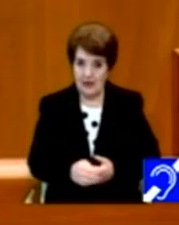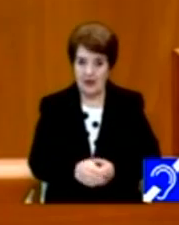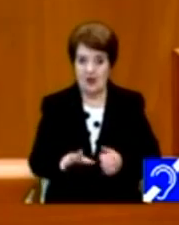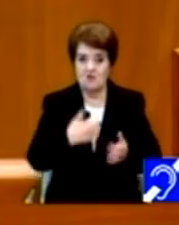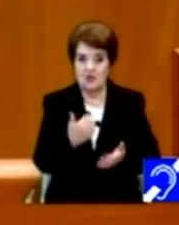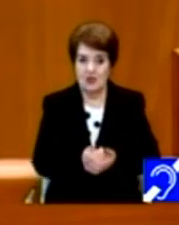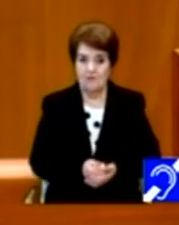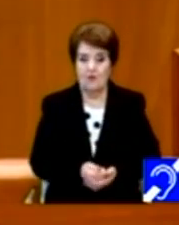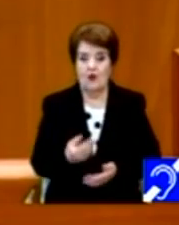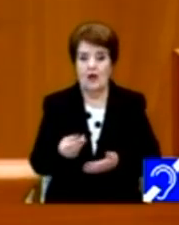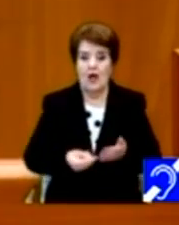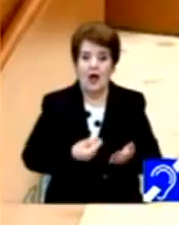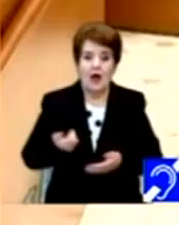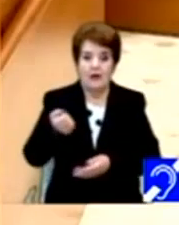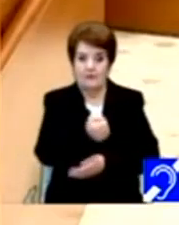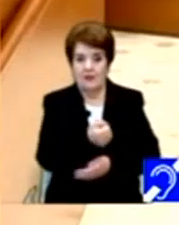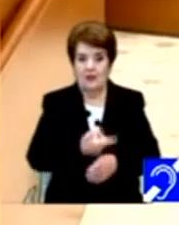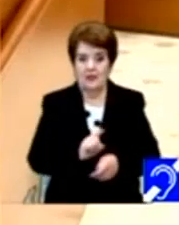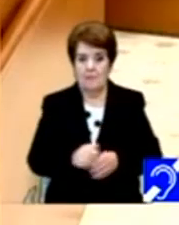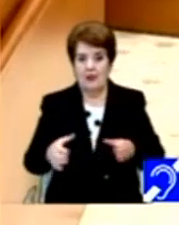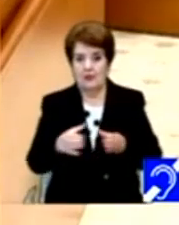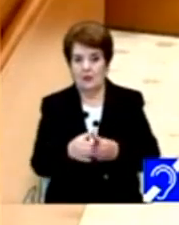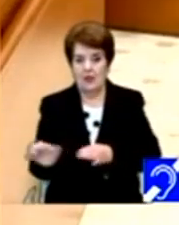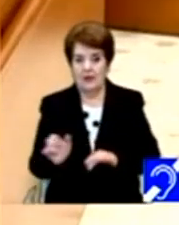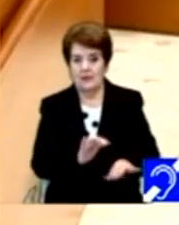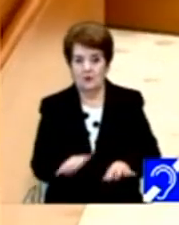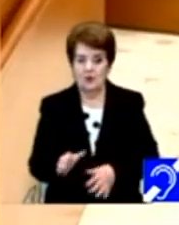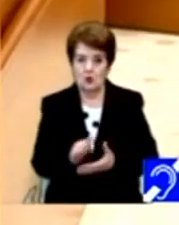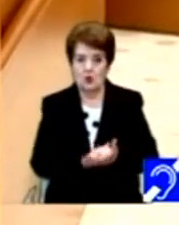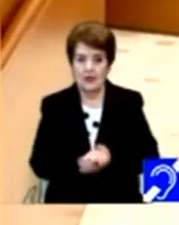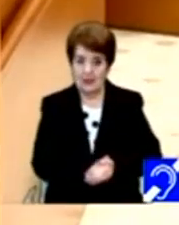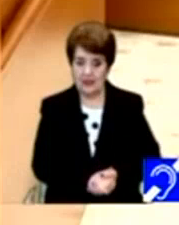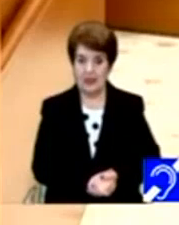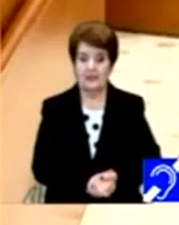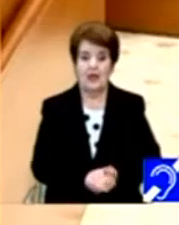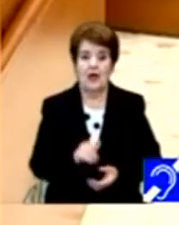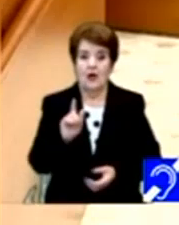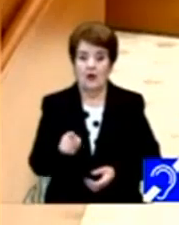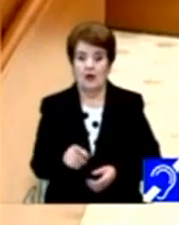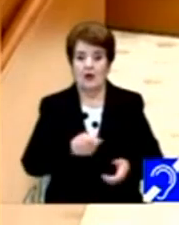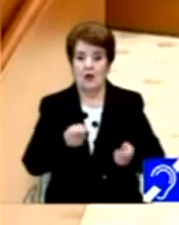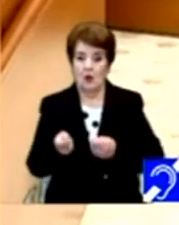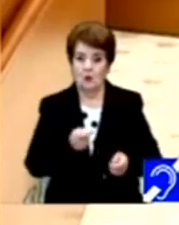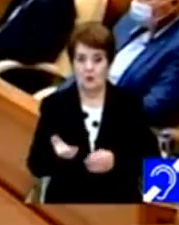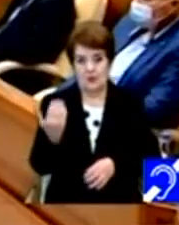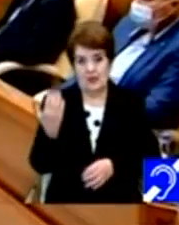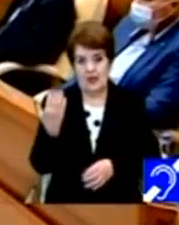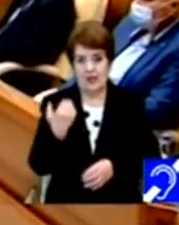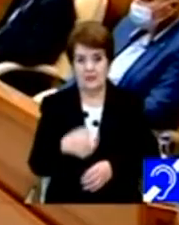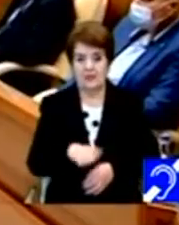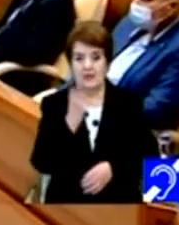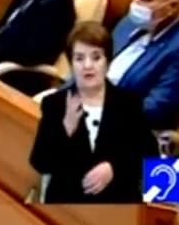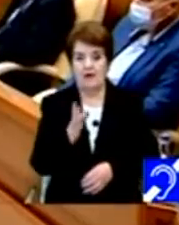șeful statului a desemnat un candidat din partea Partidului Acțiune și Solidaritate, formațiune pe care a condus-o înainte de a